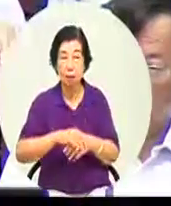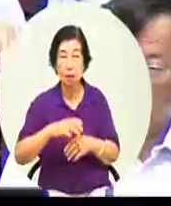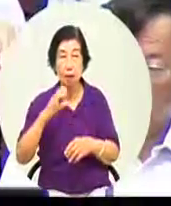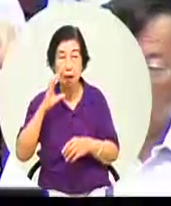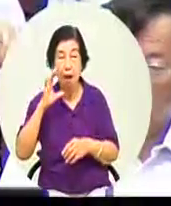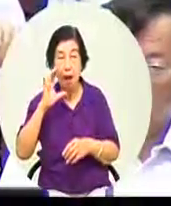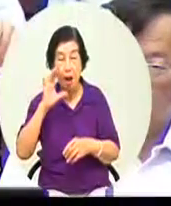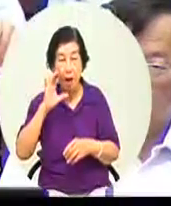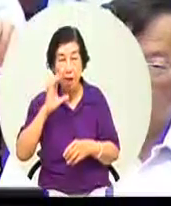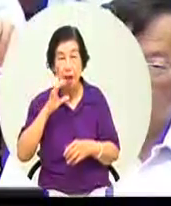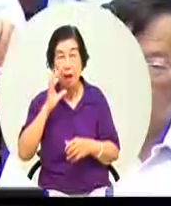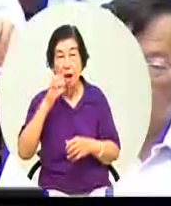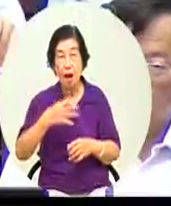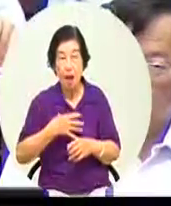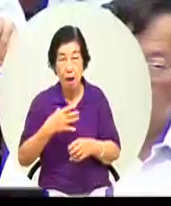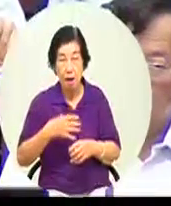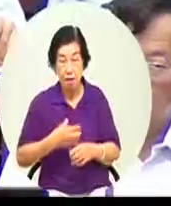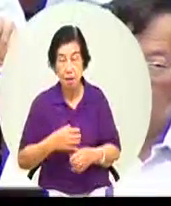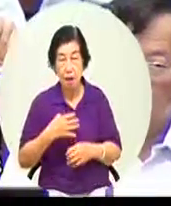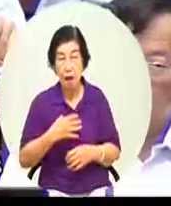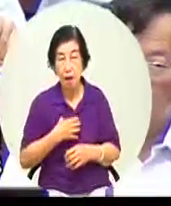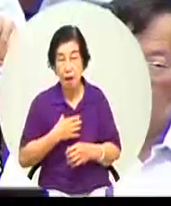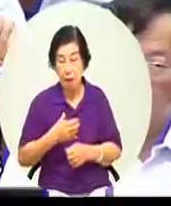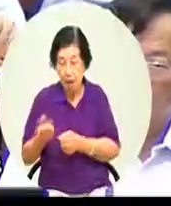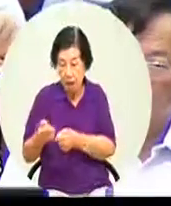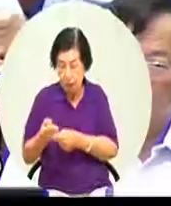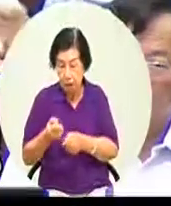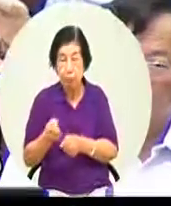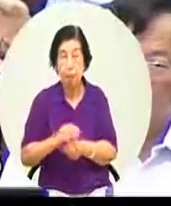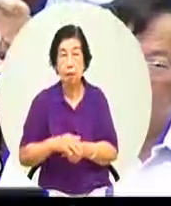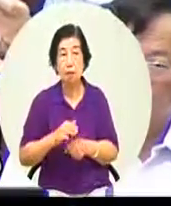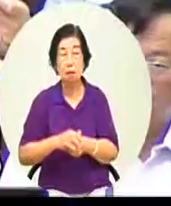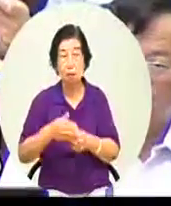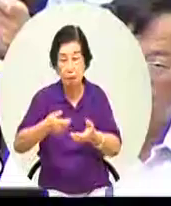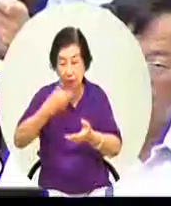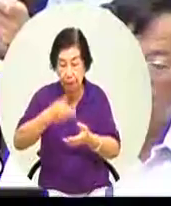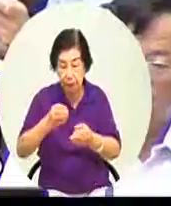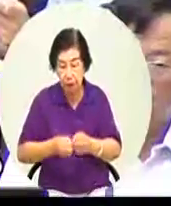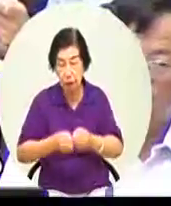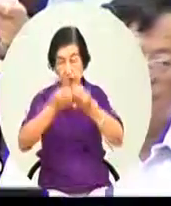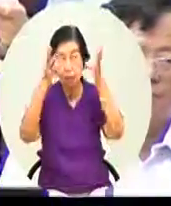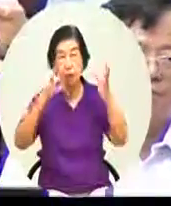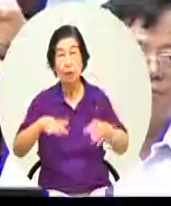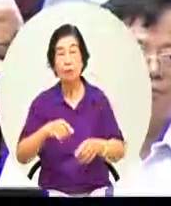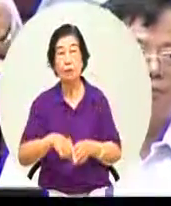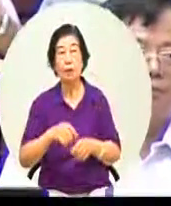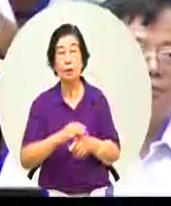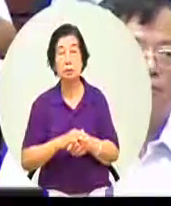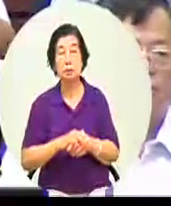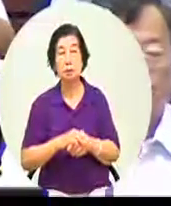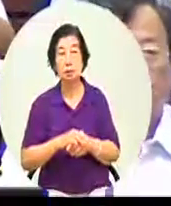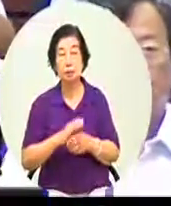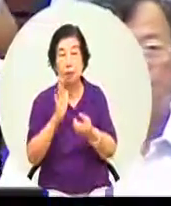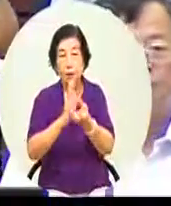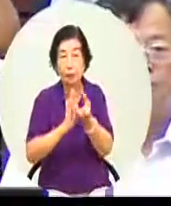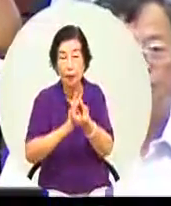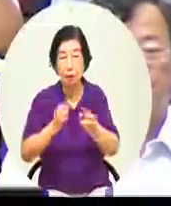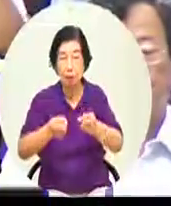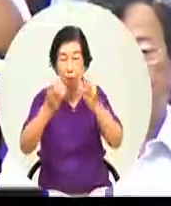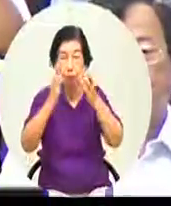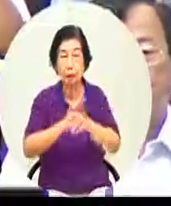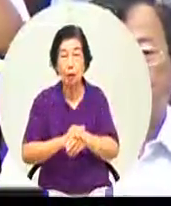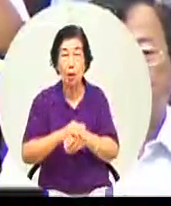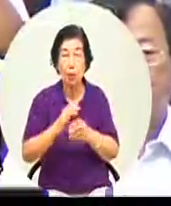善的餐厅跟这个哈拉认证的这个餐厅或饭店。那所以这个部分呢，我们已经办了一次的说明会，那